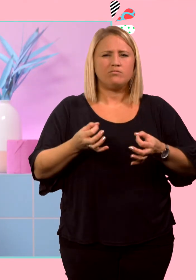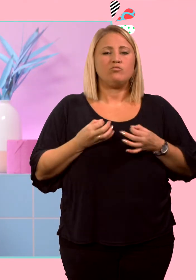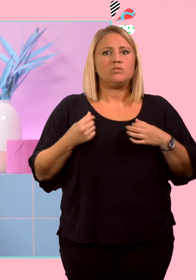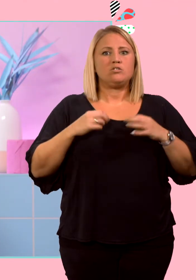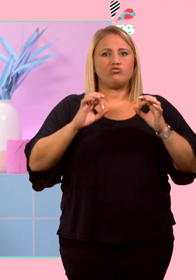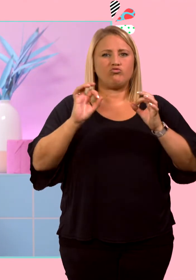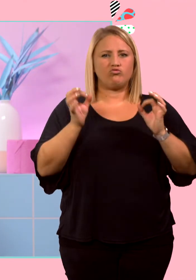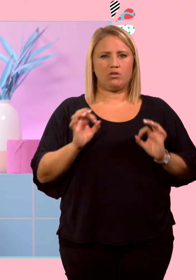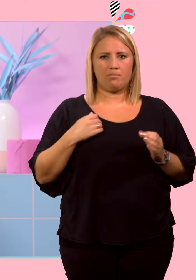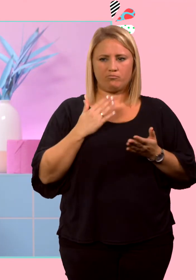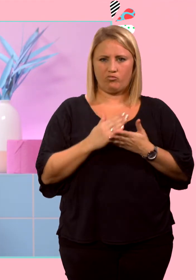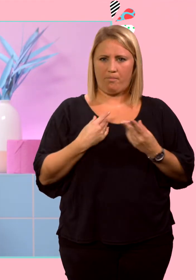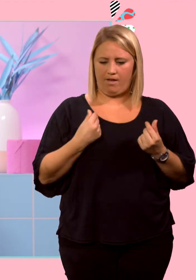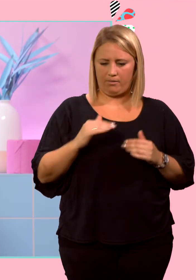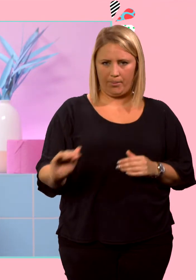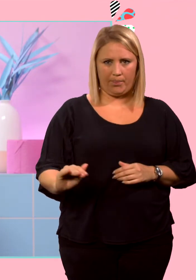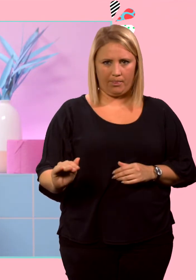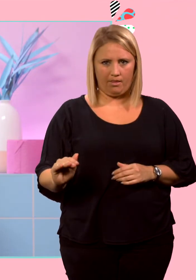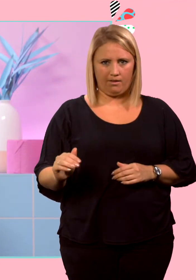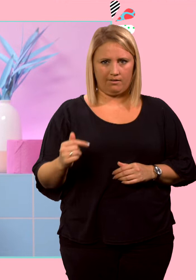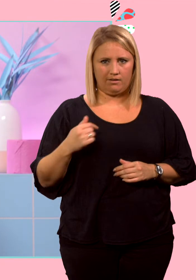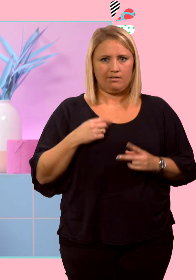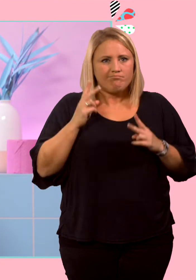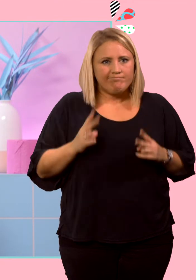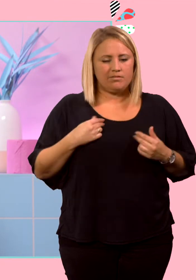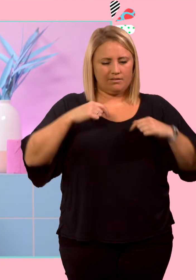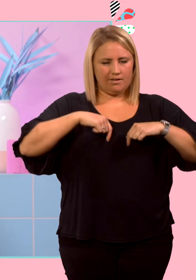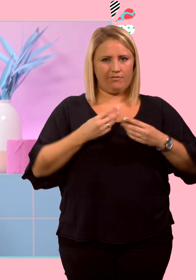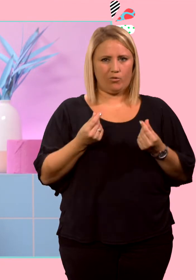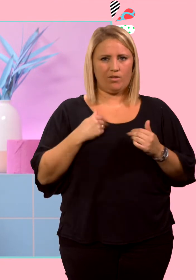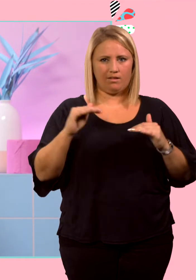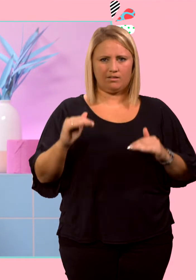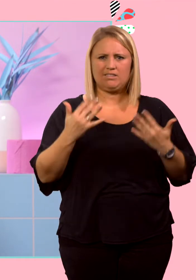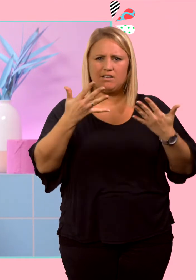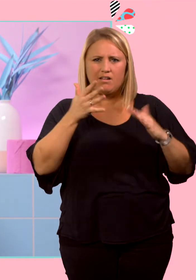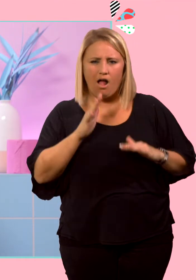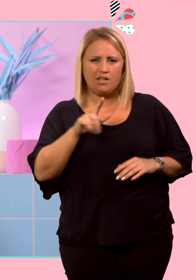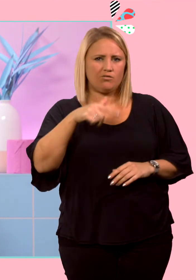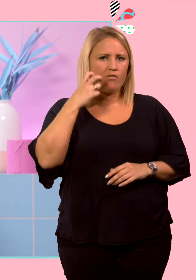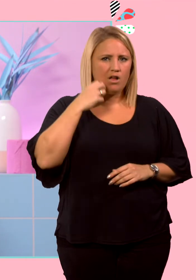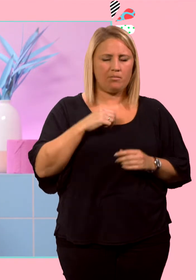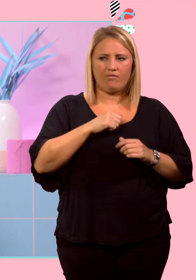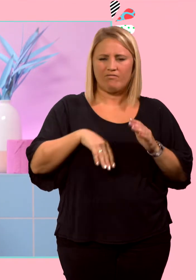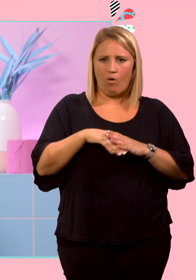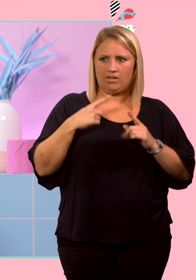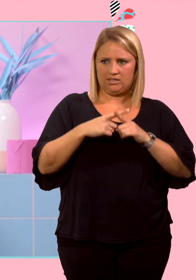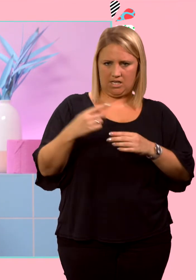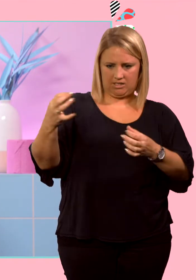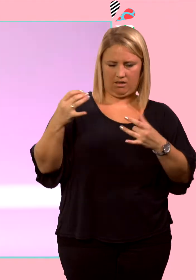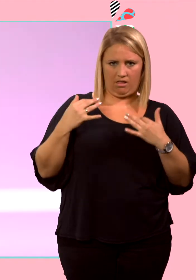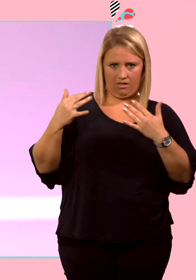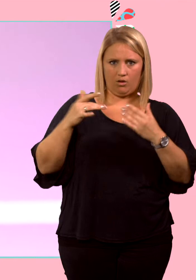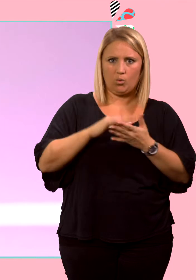schlimm, schon als Kind, da ist man ja, oder ich war dann noch richtig Kind, mit 10, 12 Jahren so sexualisiert zu werden aufgrund